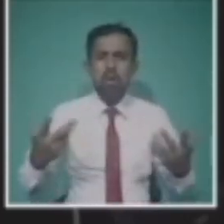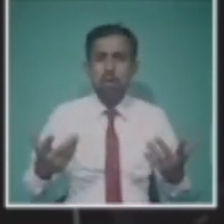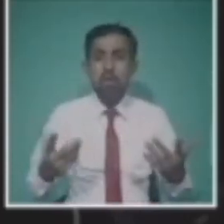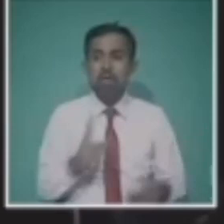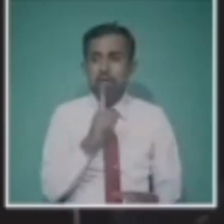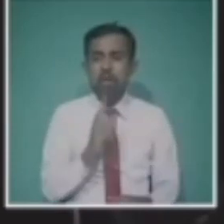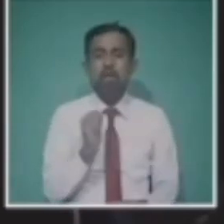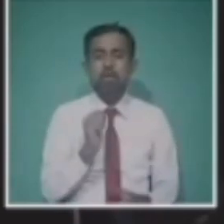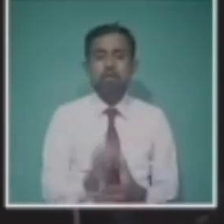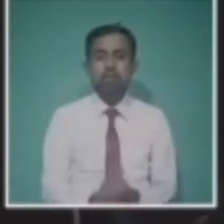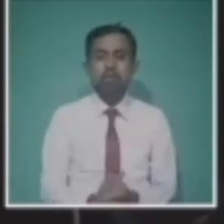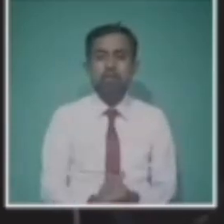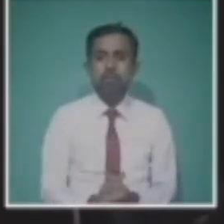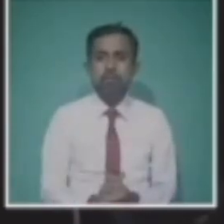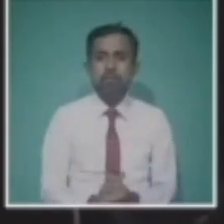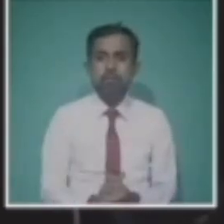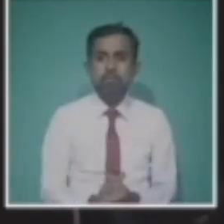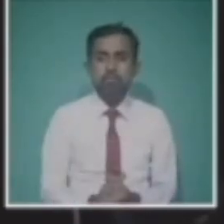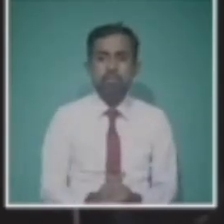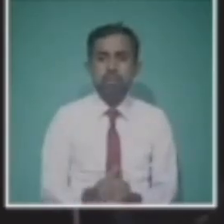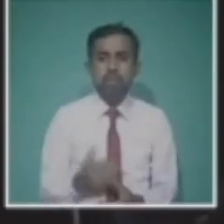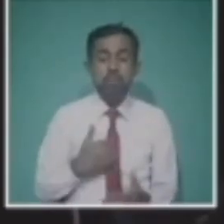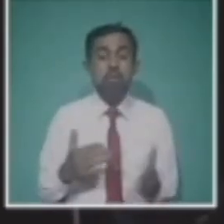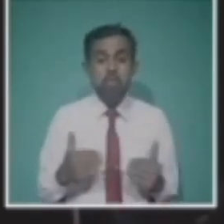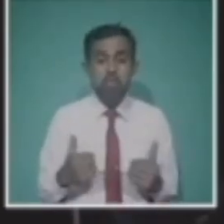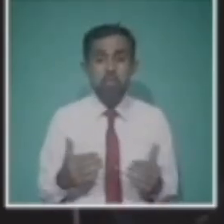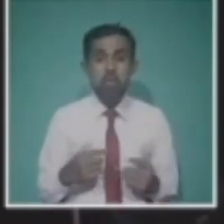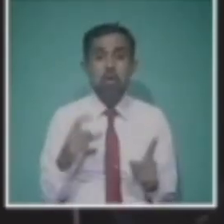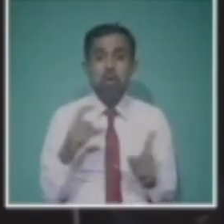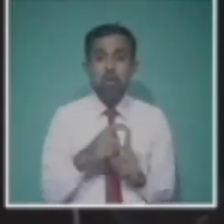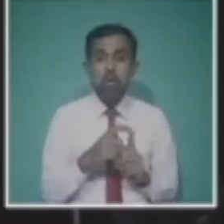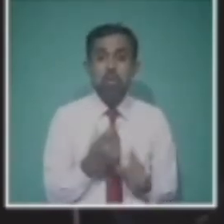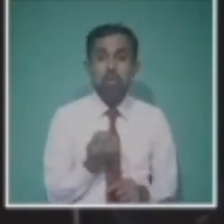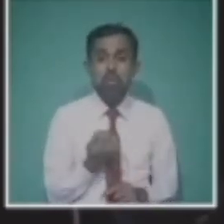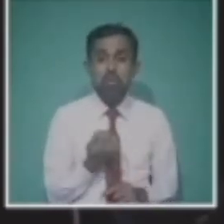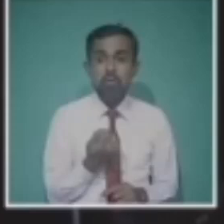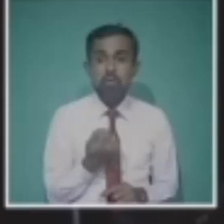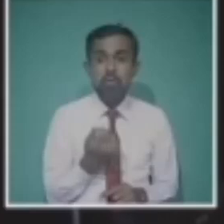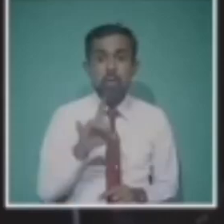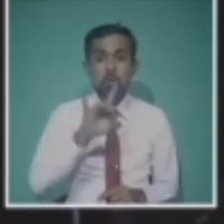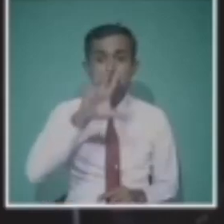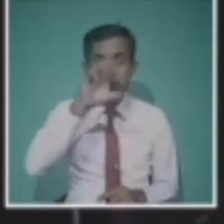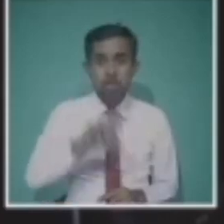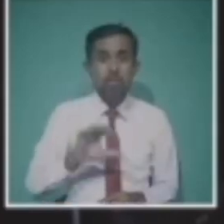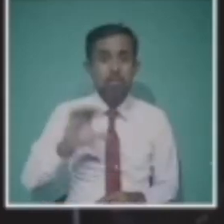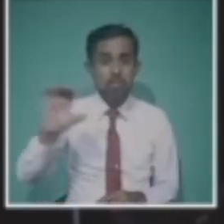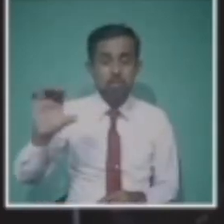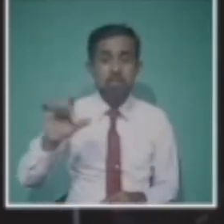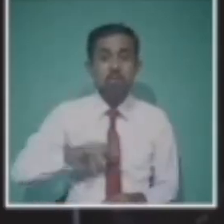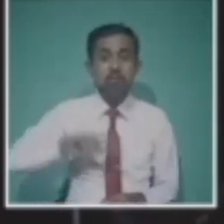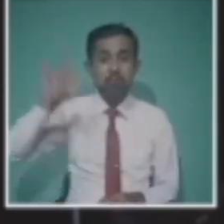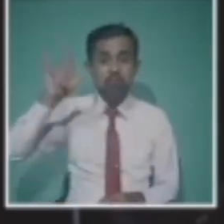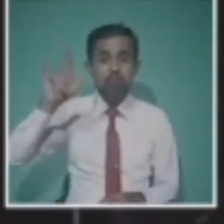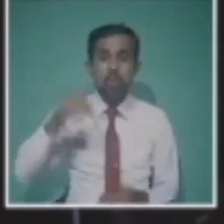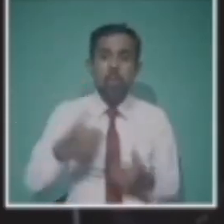ඩොලර් නෑ කියන්නේ මොකද කියලා. අපි තවමත් ඩොලර් 15,000ක් දෙනවා පිටරට යන